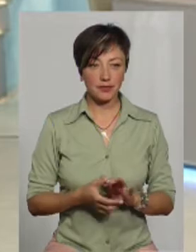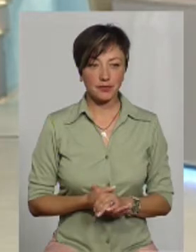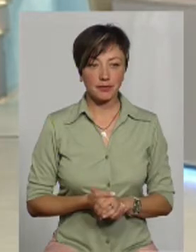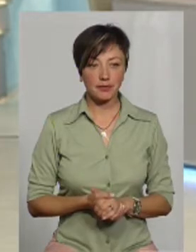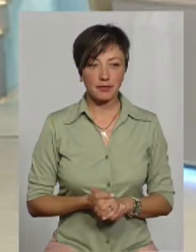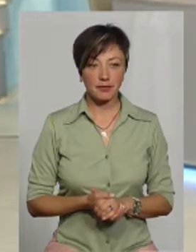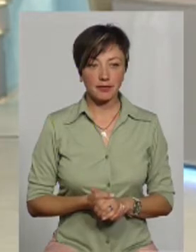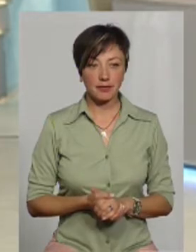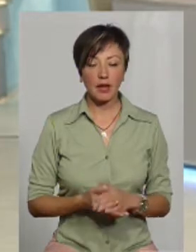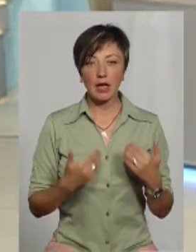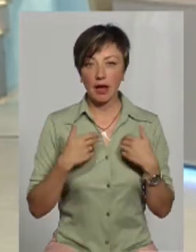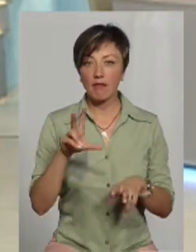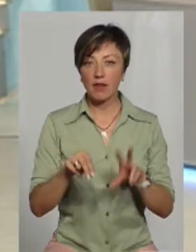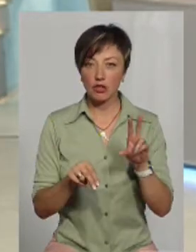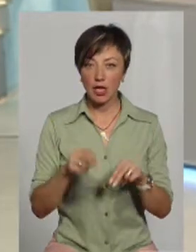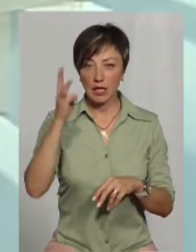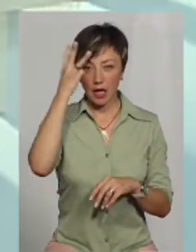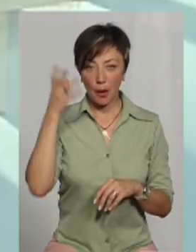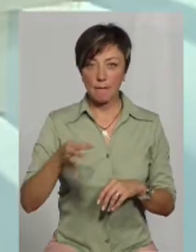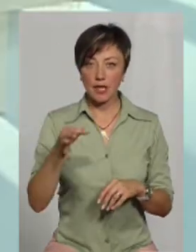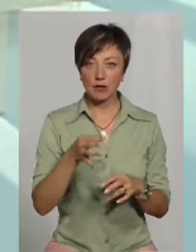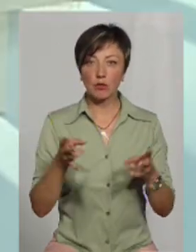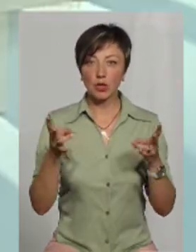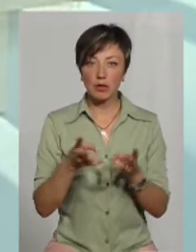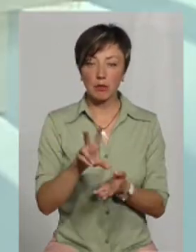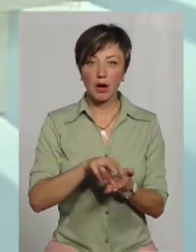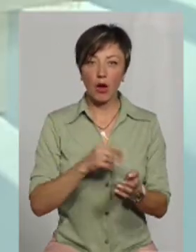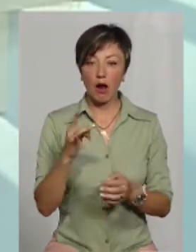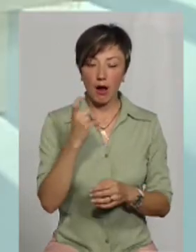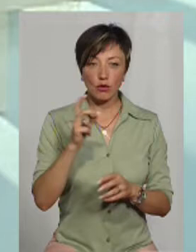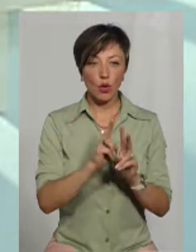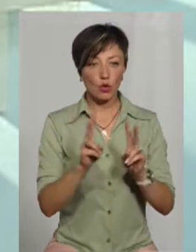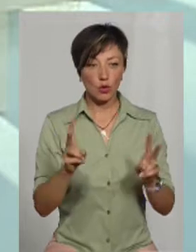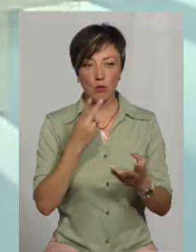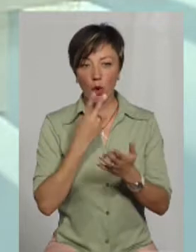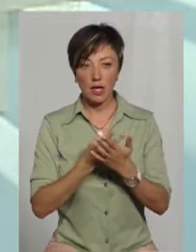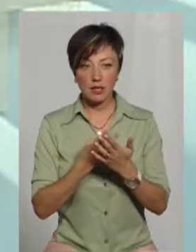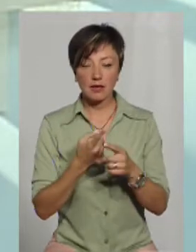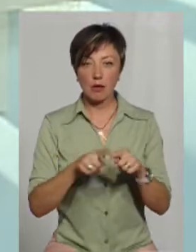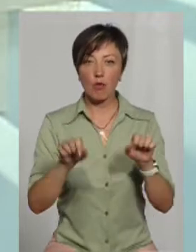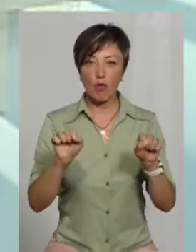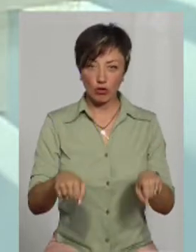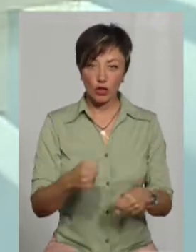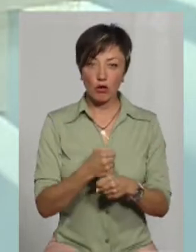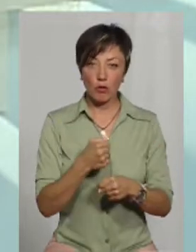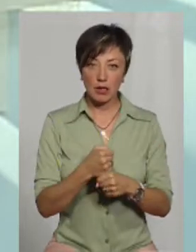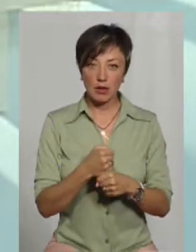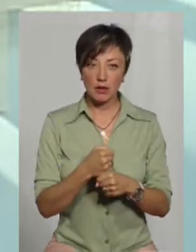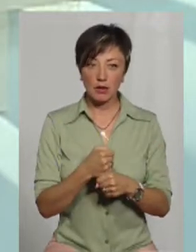Максиме? Я вважаю, ну, на Хмельниччині потрібен якийсь приклад. Один раз, щоб хтось показав, це можна